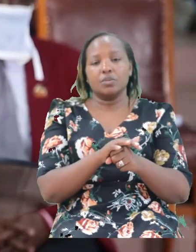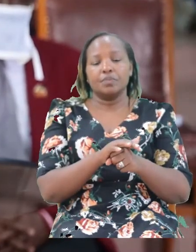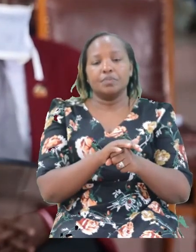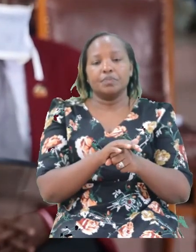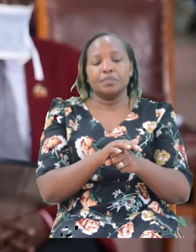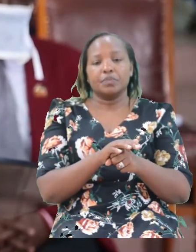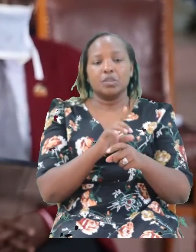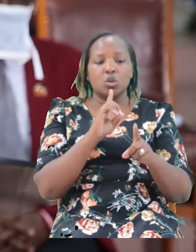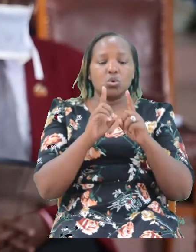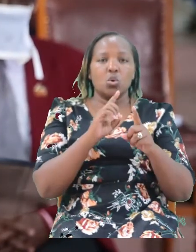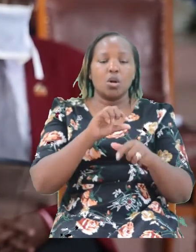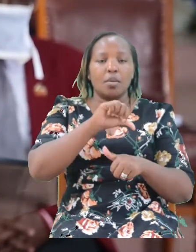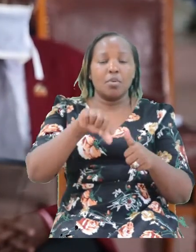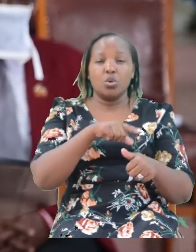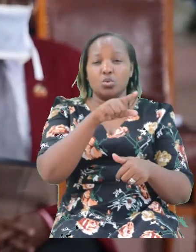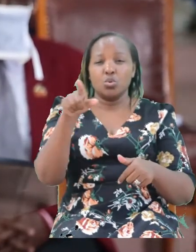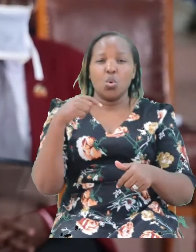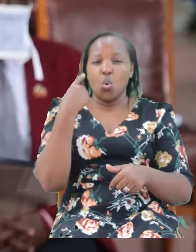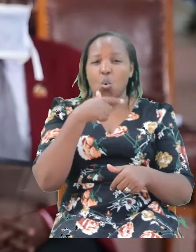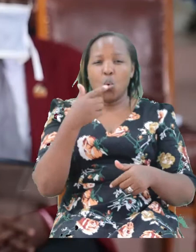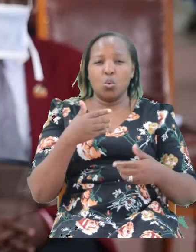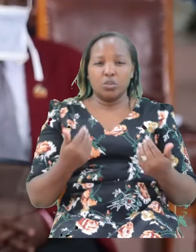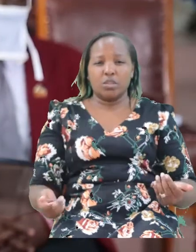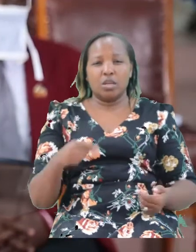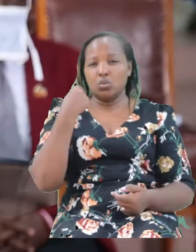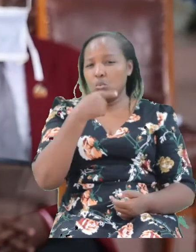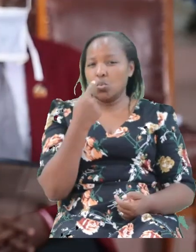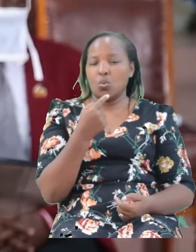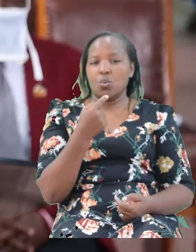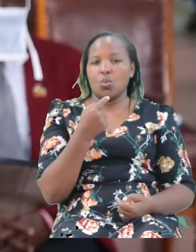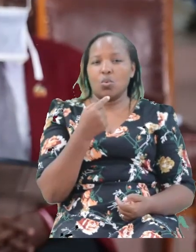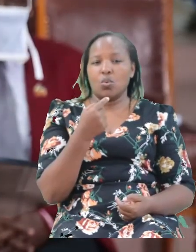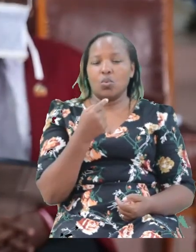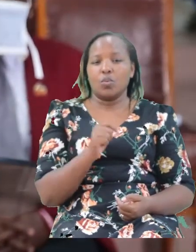na wewe ni wanani, una nini, mambo kama hayo.